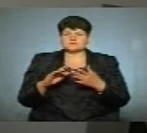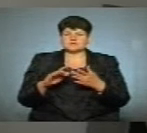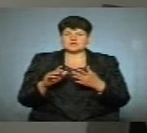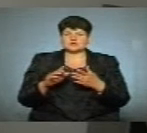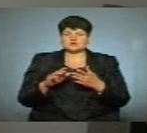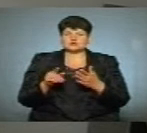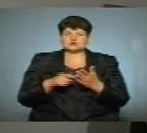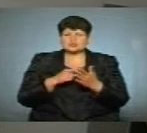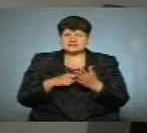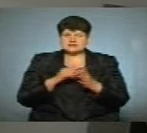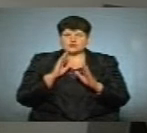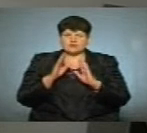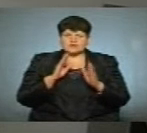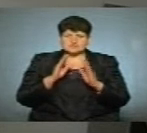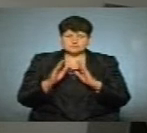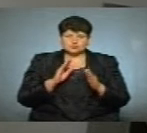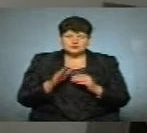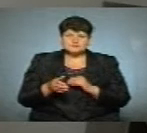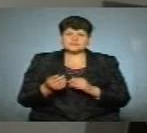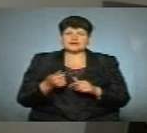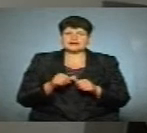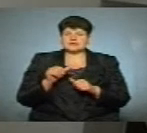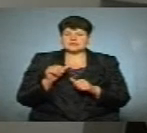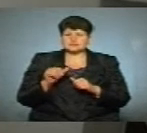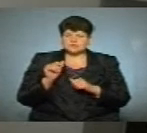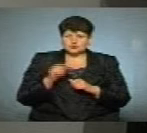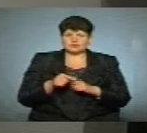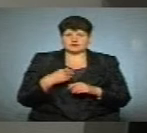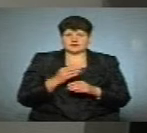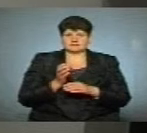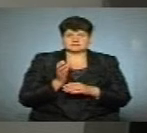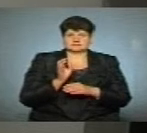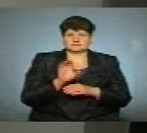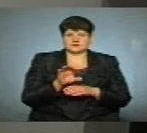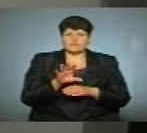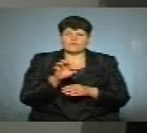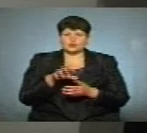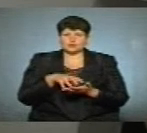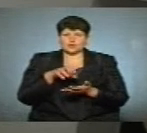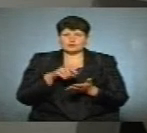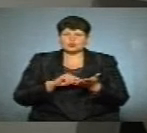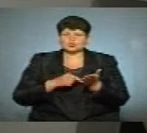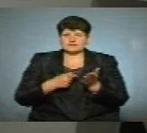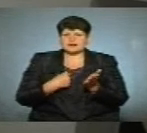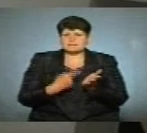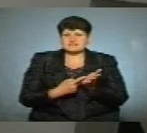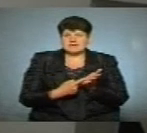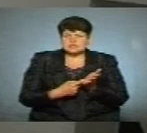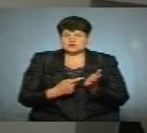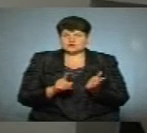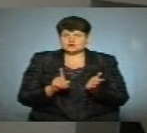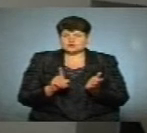Кременецької районної державної адміністрації. Поряд із тим, я розмістив навіть фотокопію довідки, яка підтверджує про те,